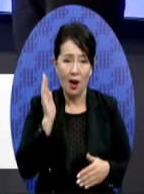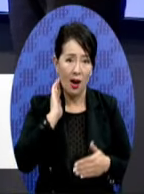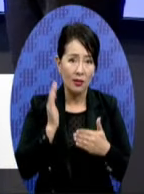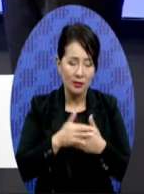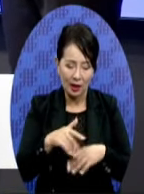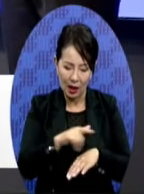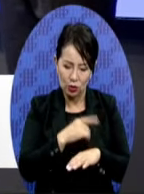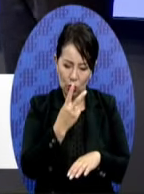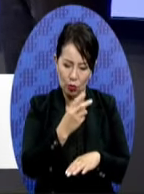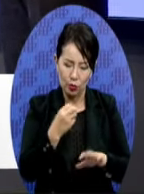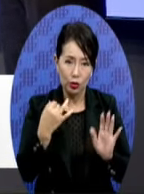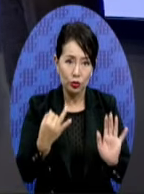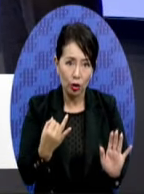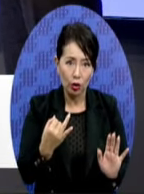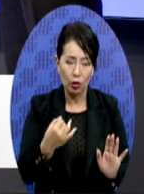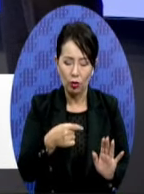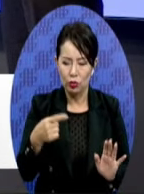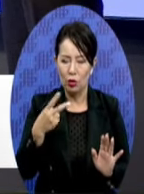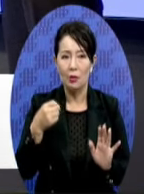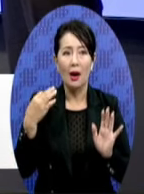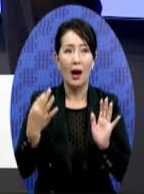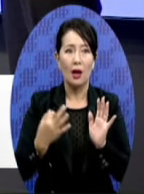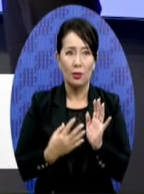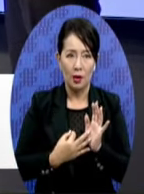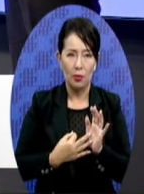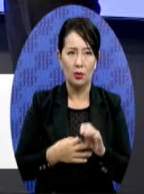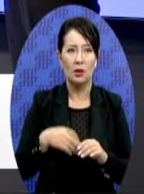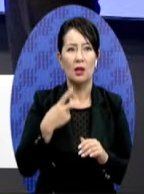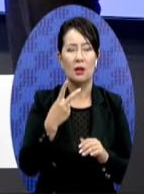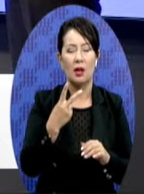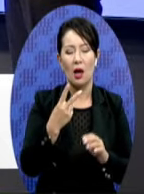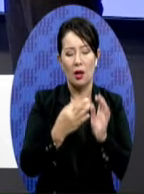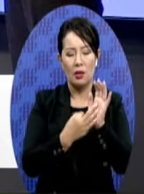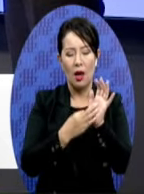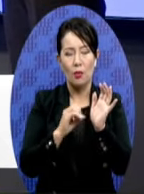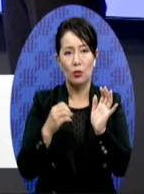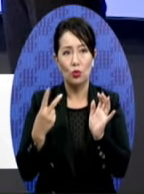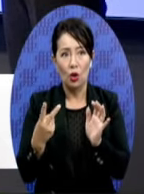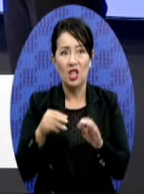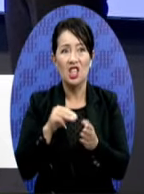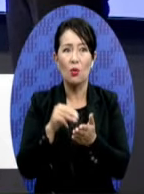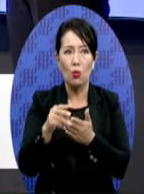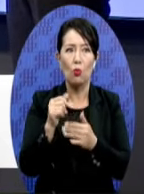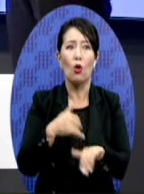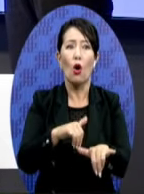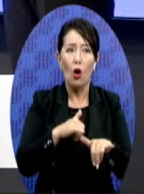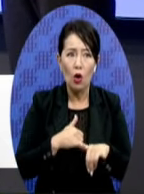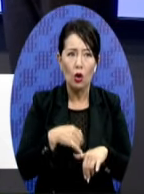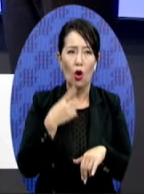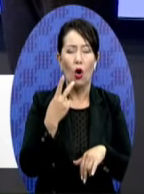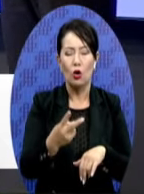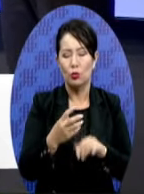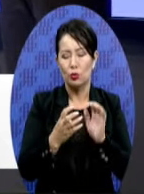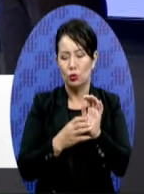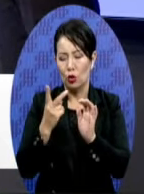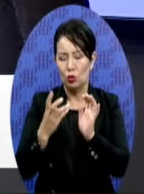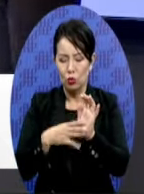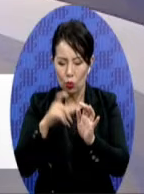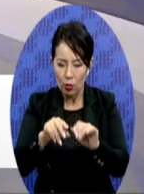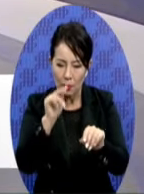2007-аас 2018 онд 802 тэрбум төгрөгийн хохирлттай за 2929 эргүү эргийг шалгасан